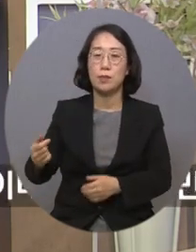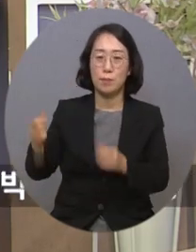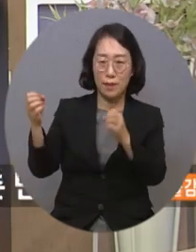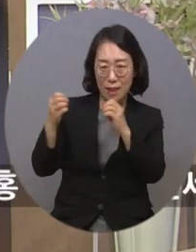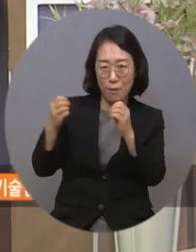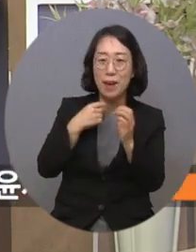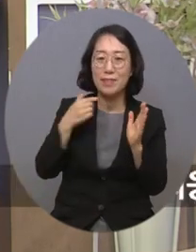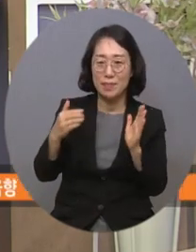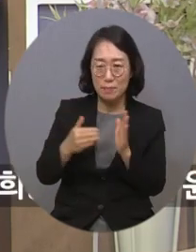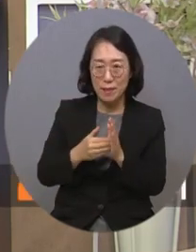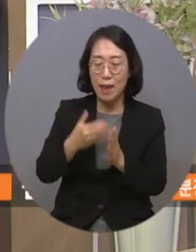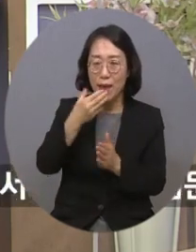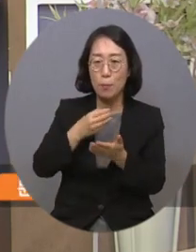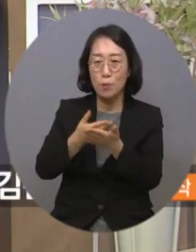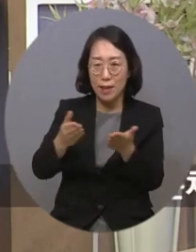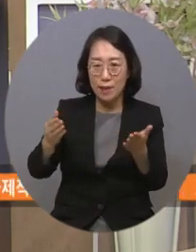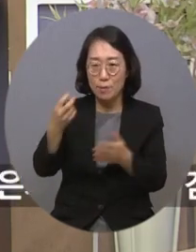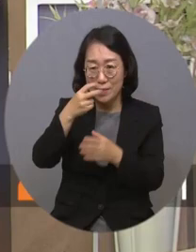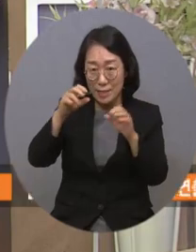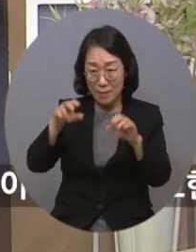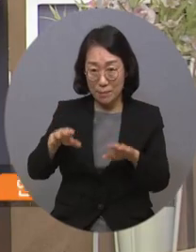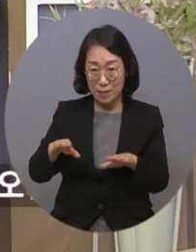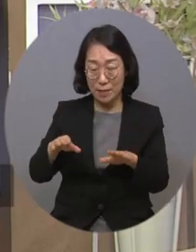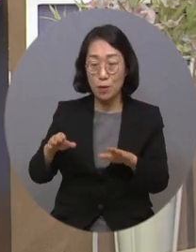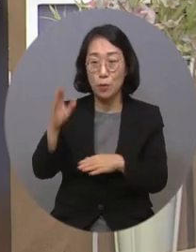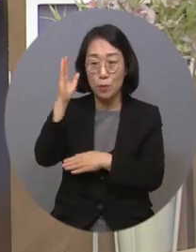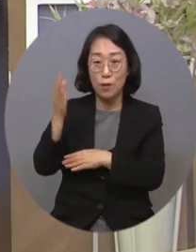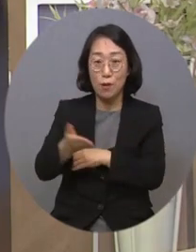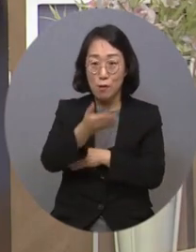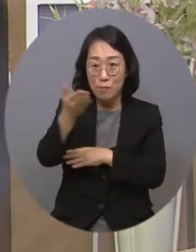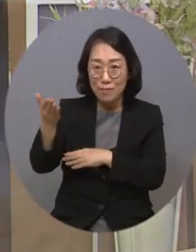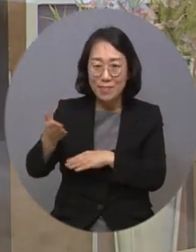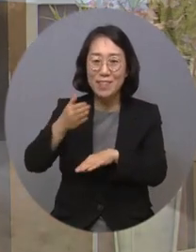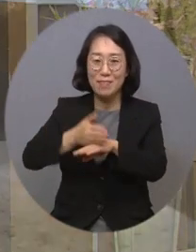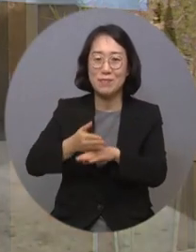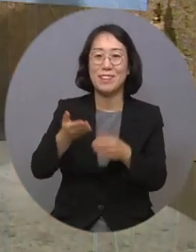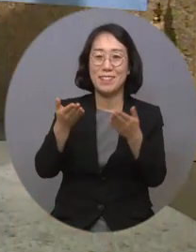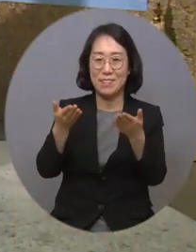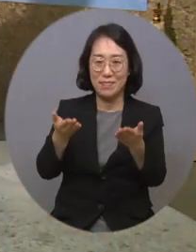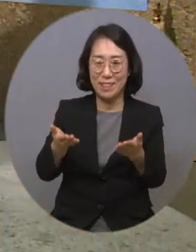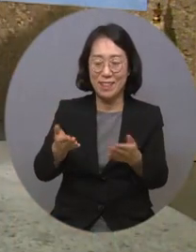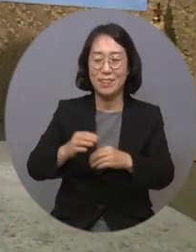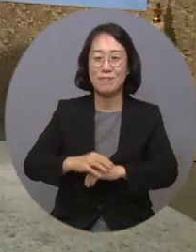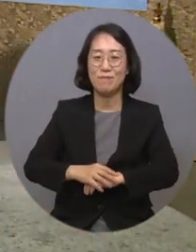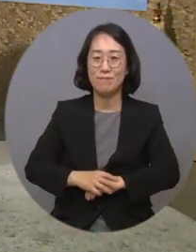네, 행복나눔 지킴이 오늘은 여기까지입니다. 시청해주신 여러분 고맙습니다.